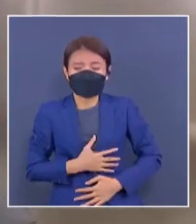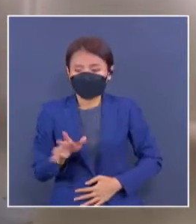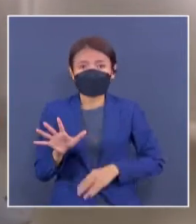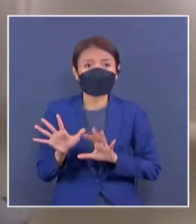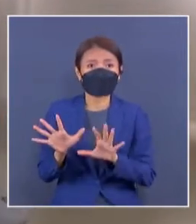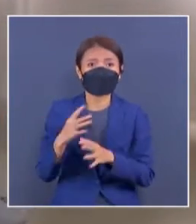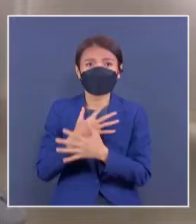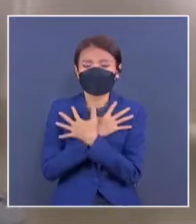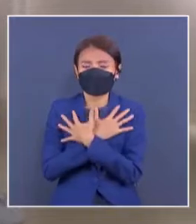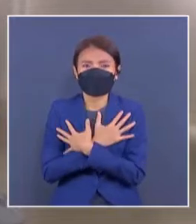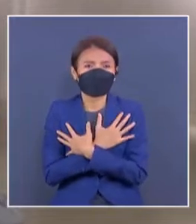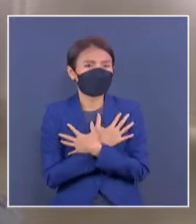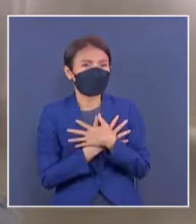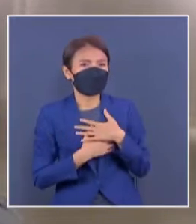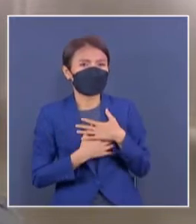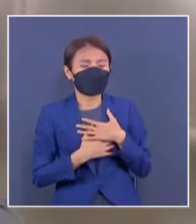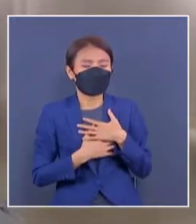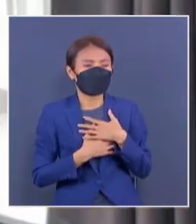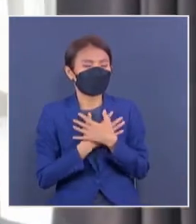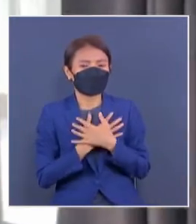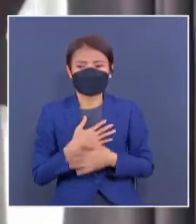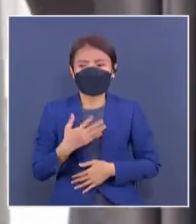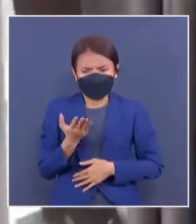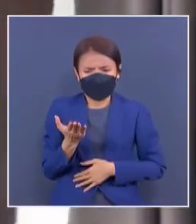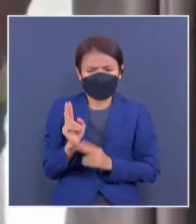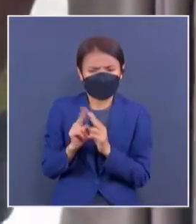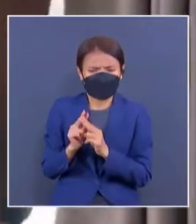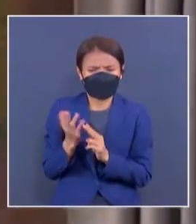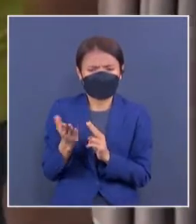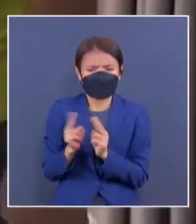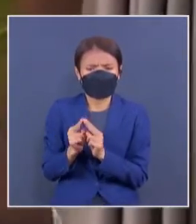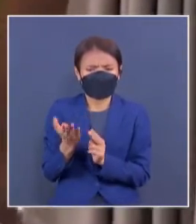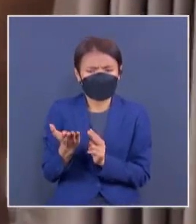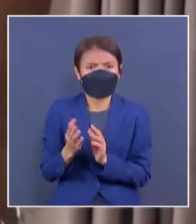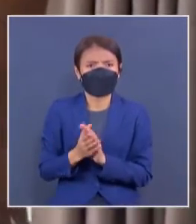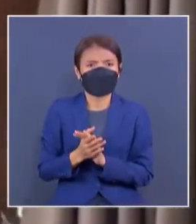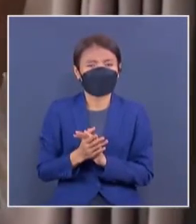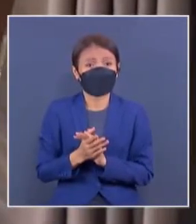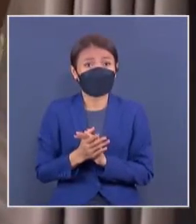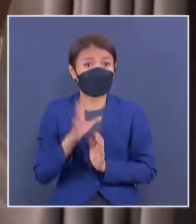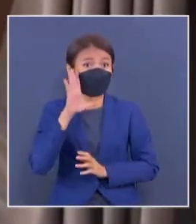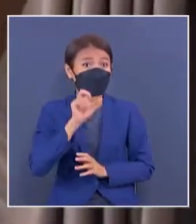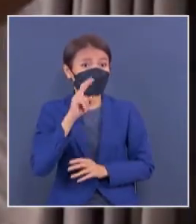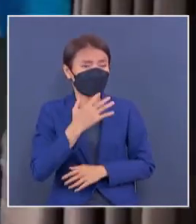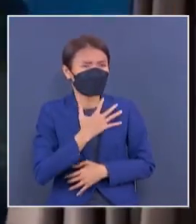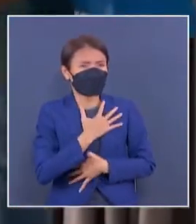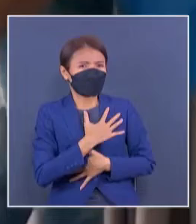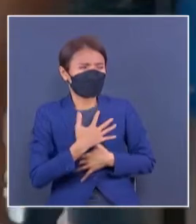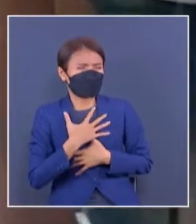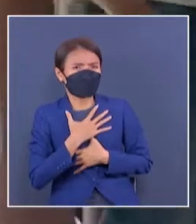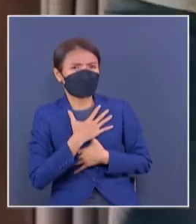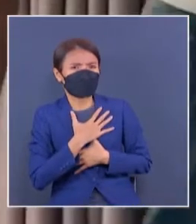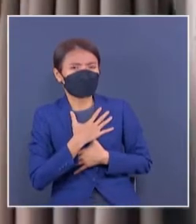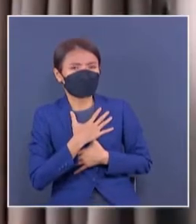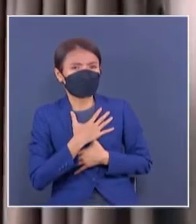ออ ครับ แล้วก็พูดตรงๆเลยบอกขอมีอะไรด้วยฮะจังหวะนั้นเองครับสาวรายนี้เธอบอกว่าเธอเนี่ย